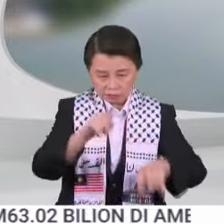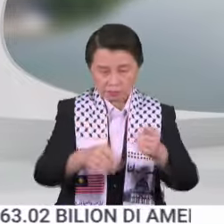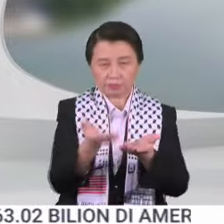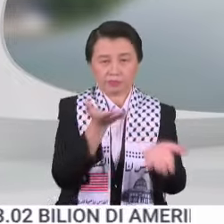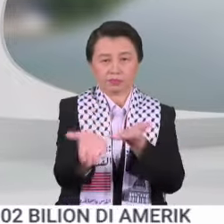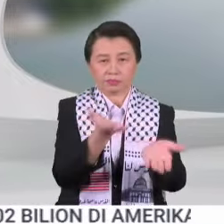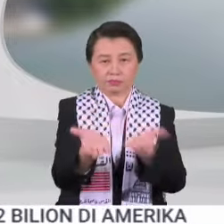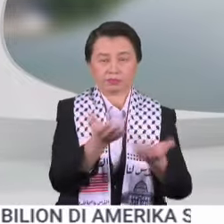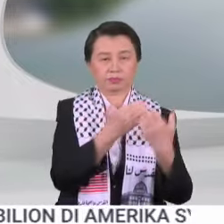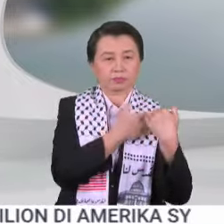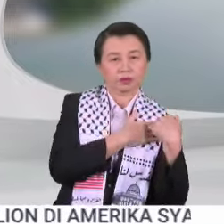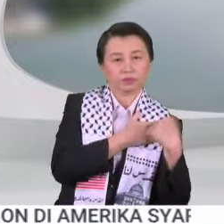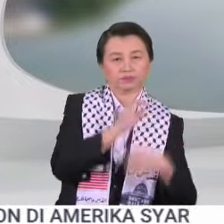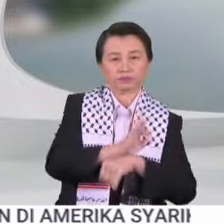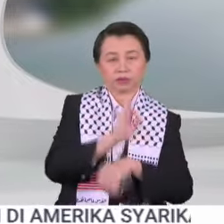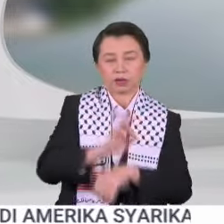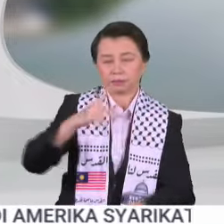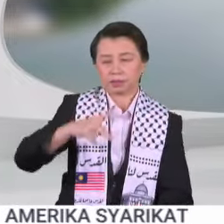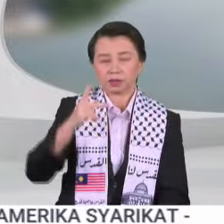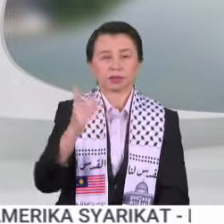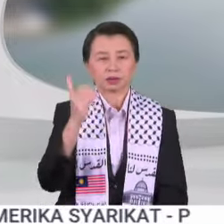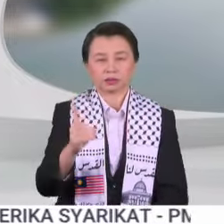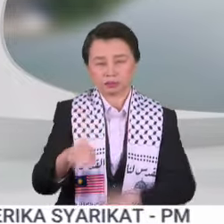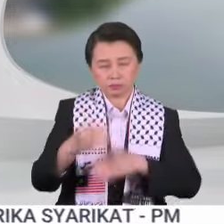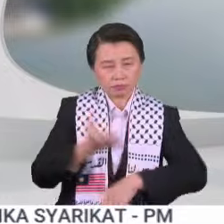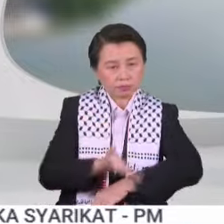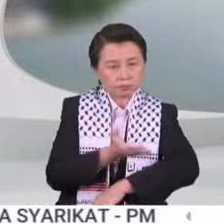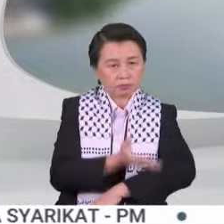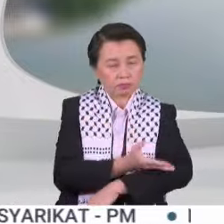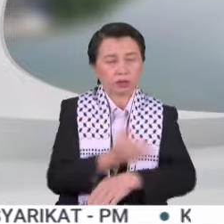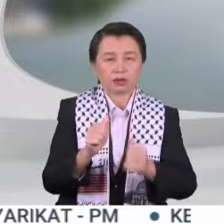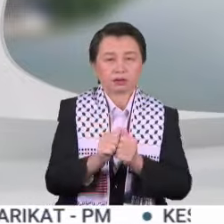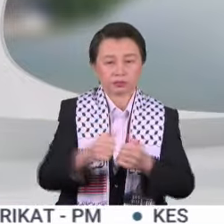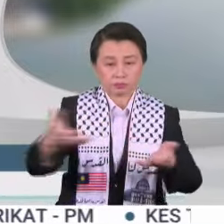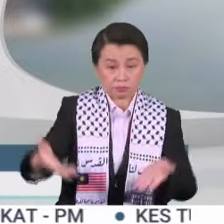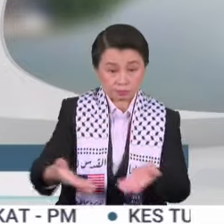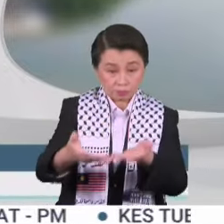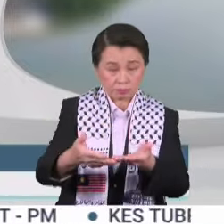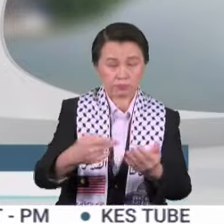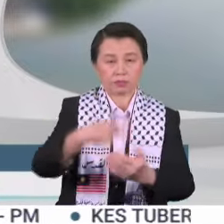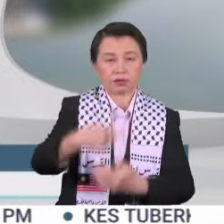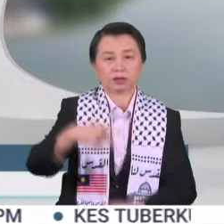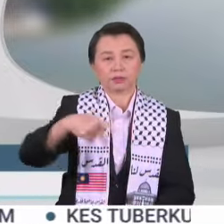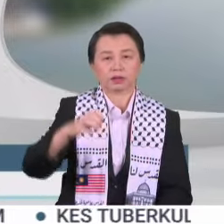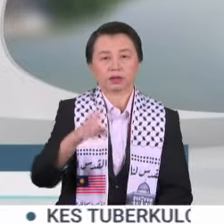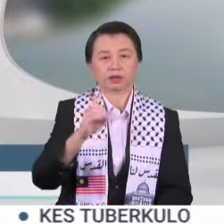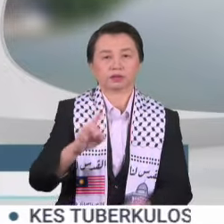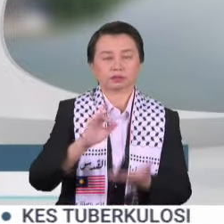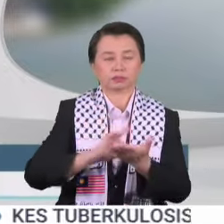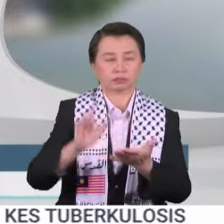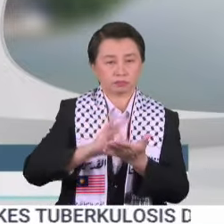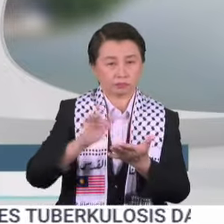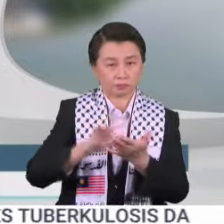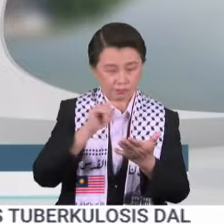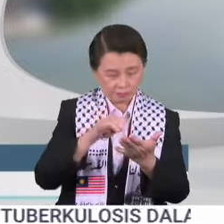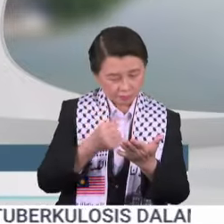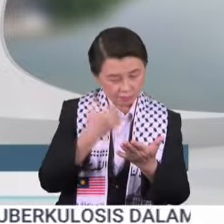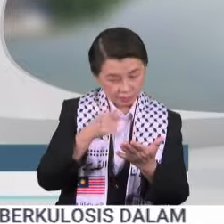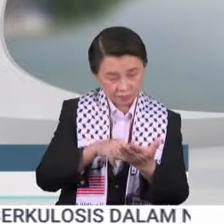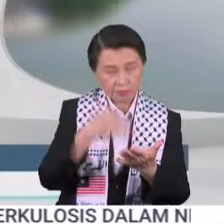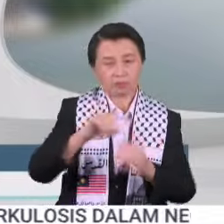perkhidmatan, peranan dan fungsi PKD terus diperkasa dengan pengenalan program PKD Mobile sebagai salah satu